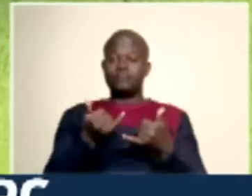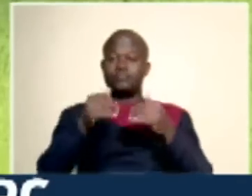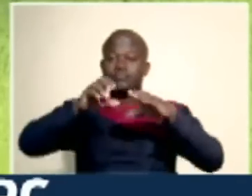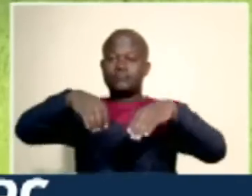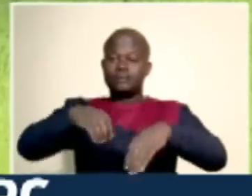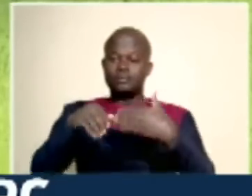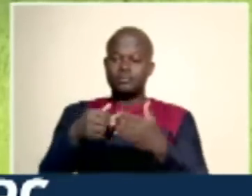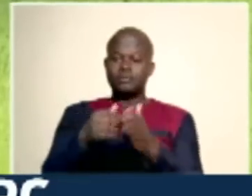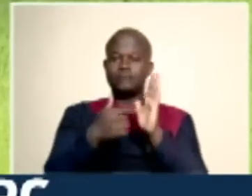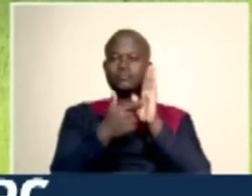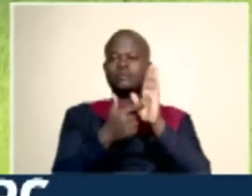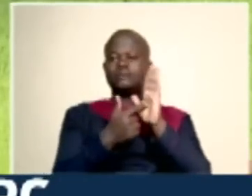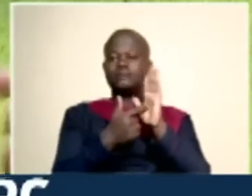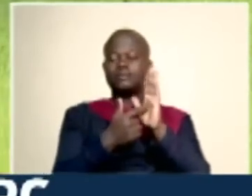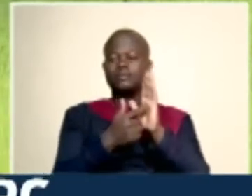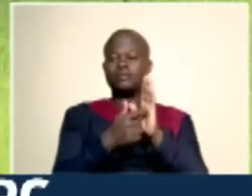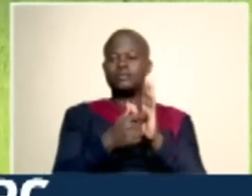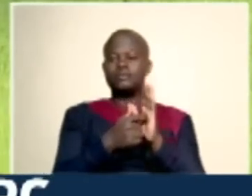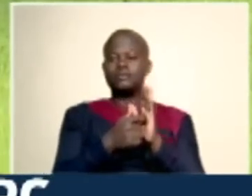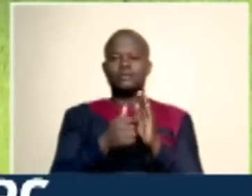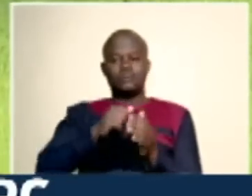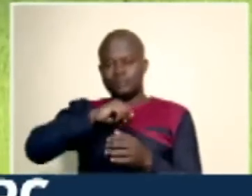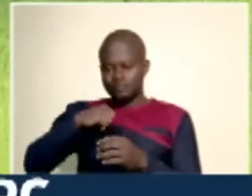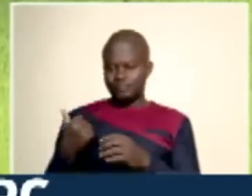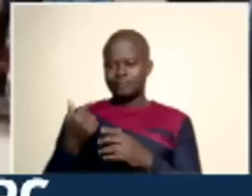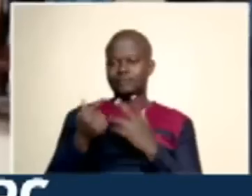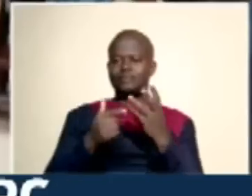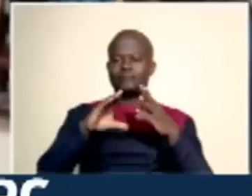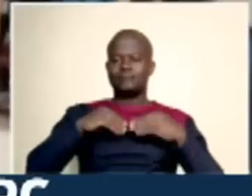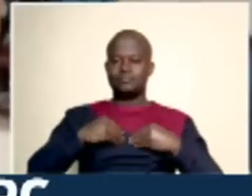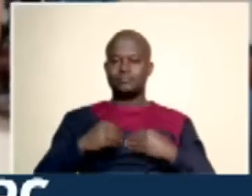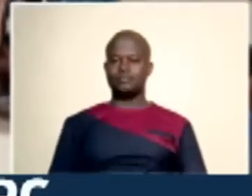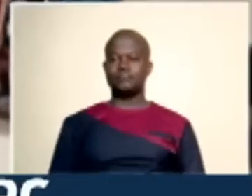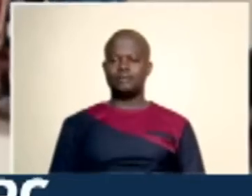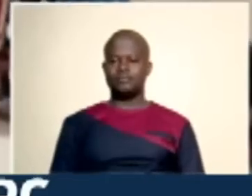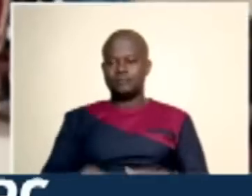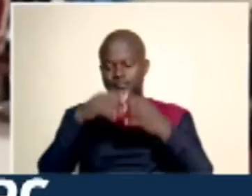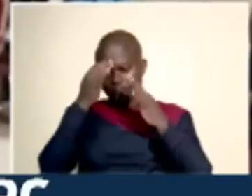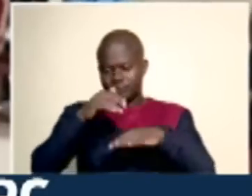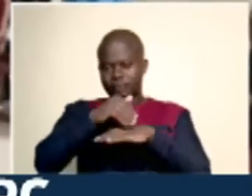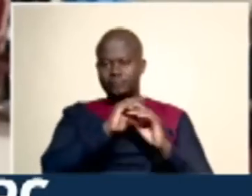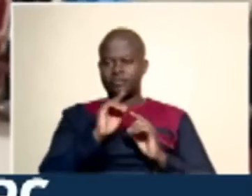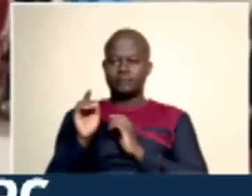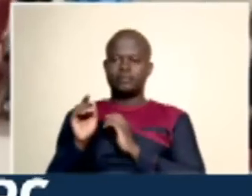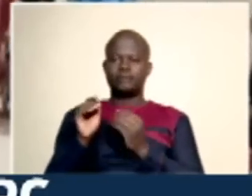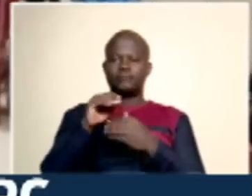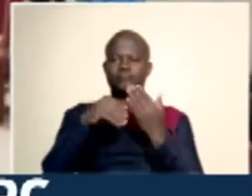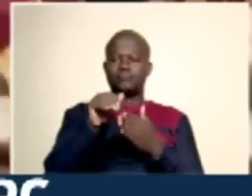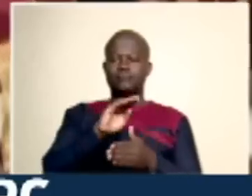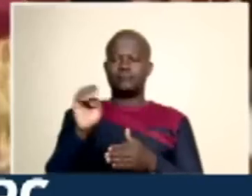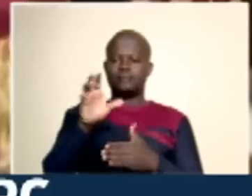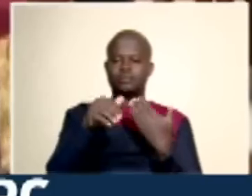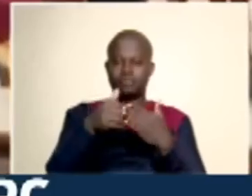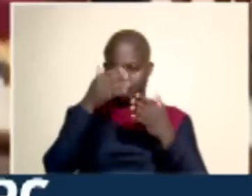Kongo igaragara ko ibahinyuje ibyo bemeye Icyemezo cyo kohereza ingabo z'akarere muri Repubulika ya Demokarasi ya